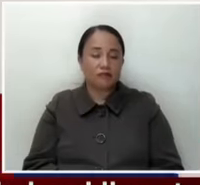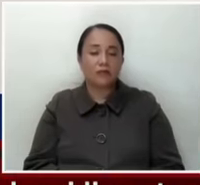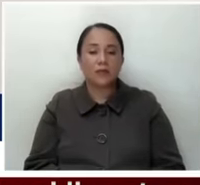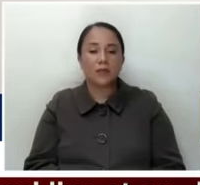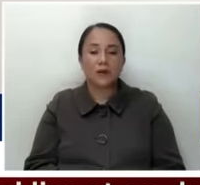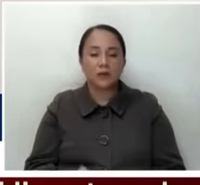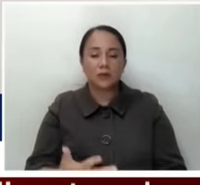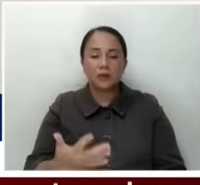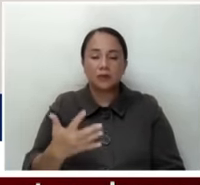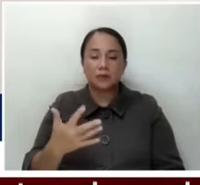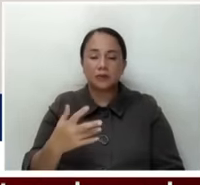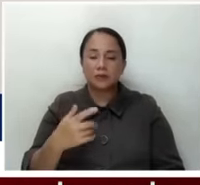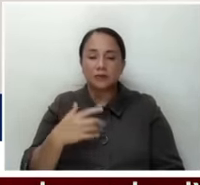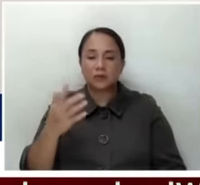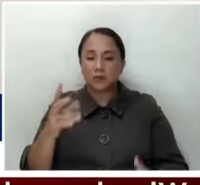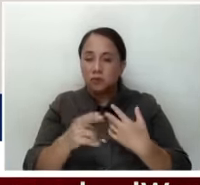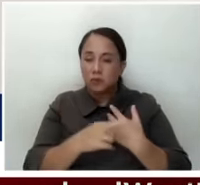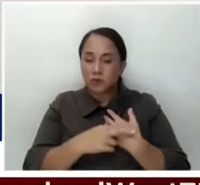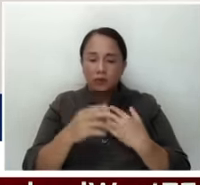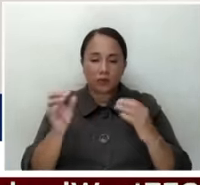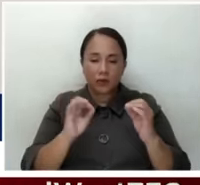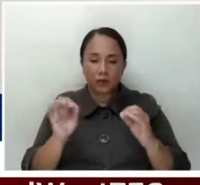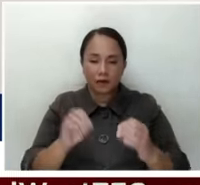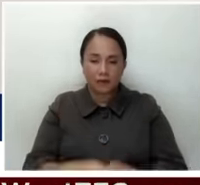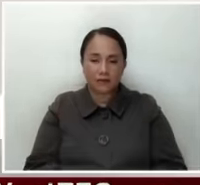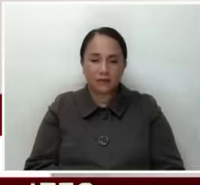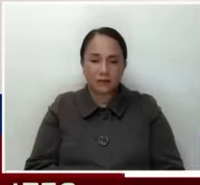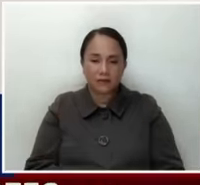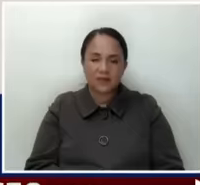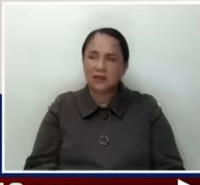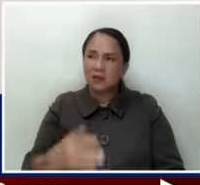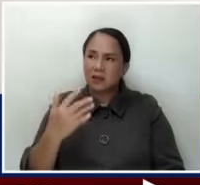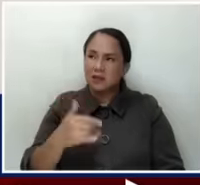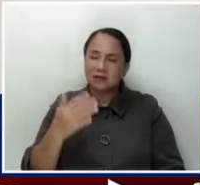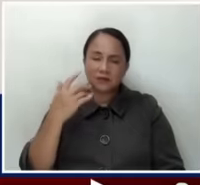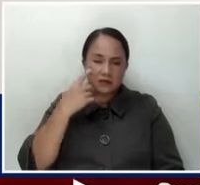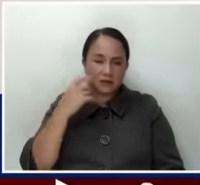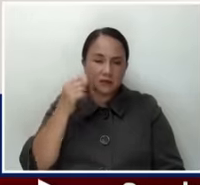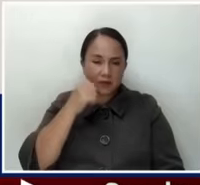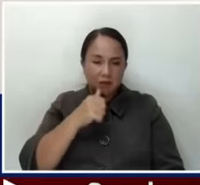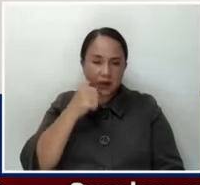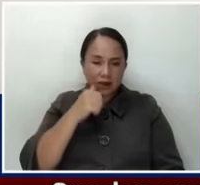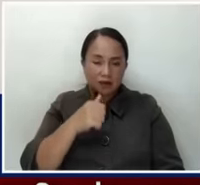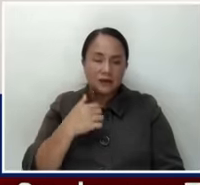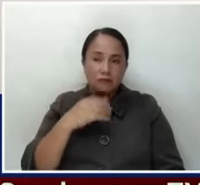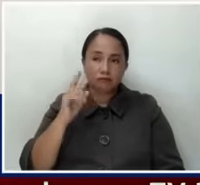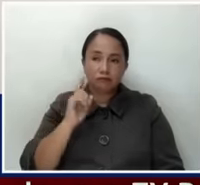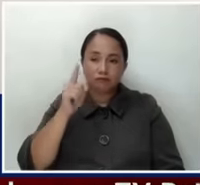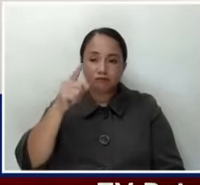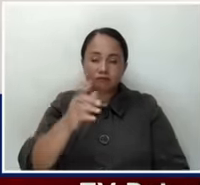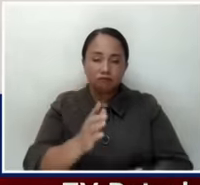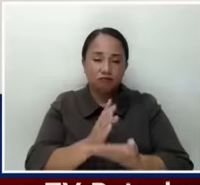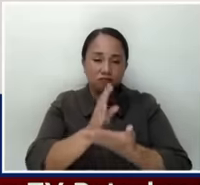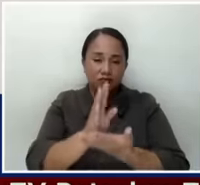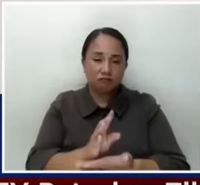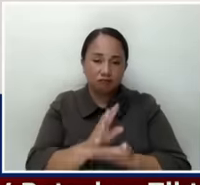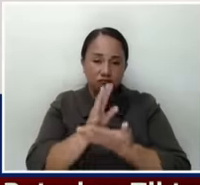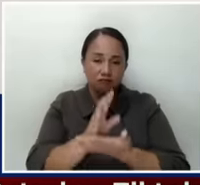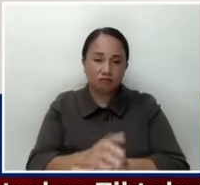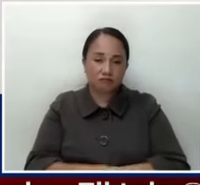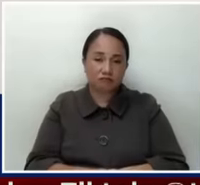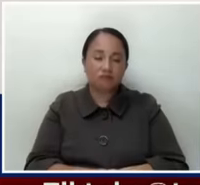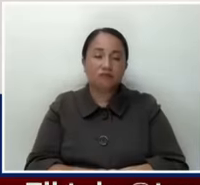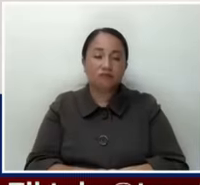booking. Nangyari to lately doon sa isang babae na nagpunta sa Boracay, nagbayad ng 105,000